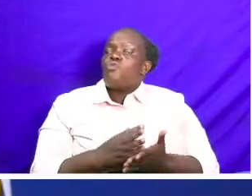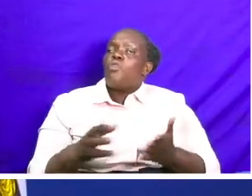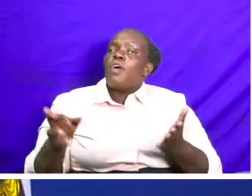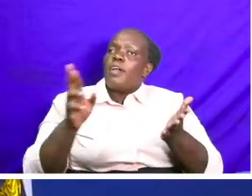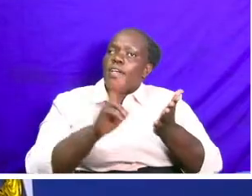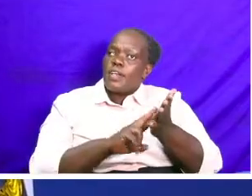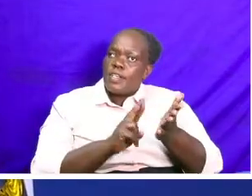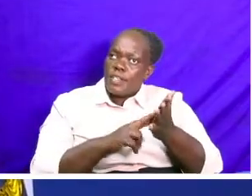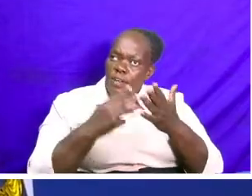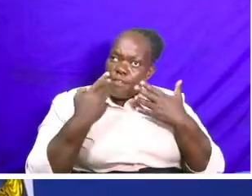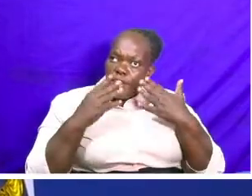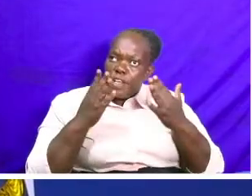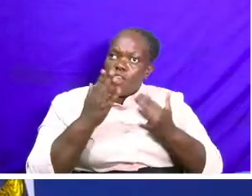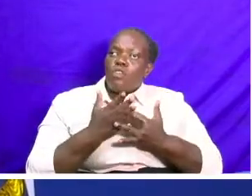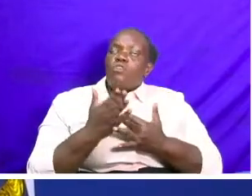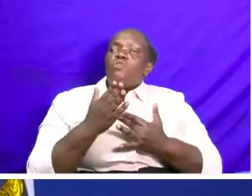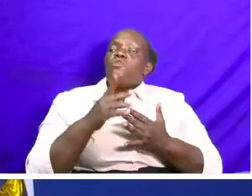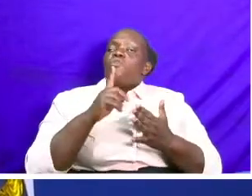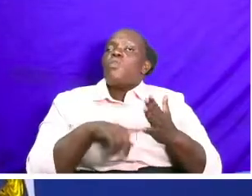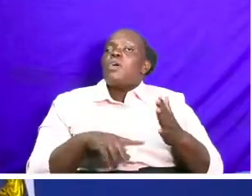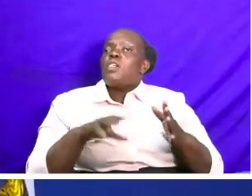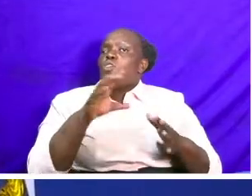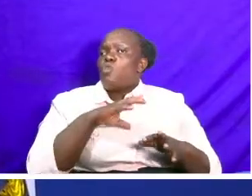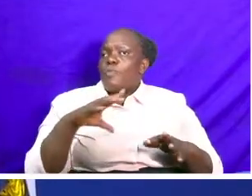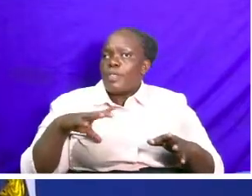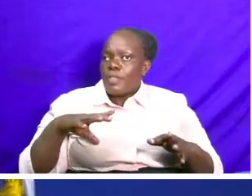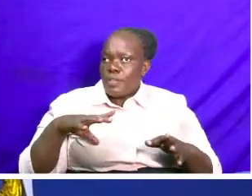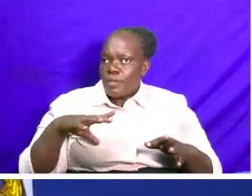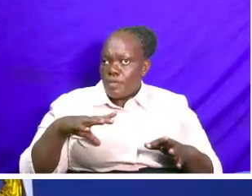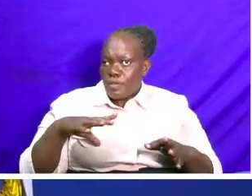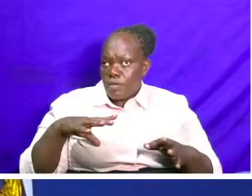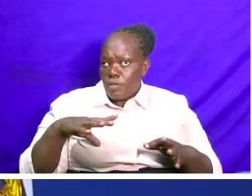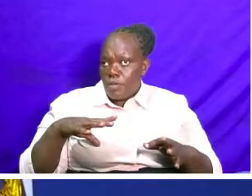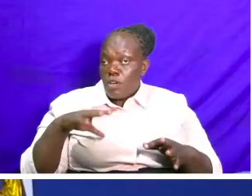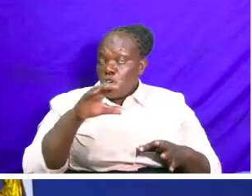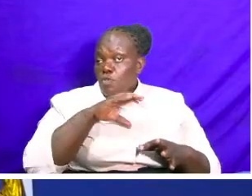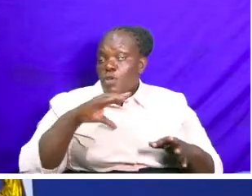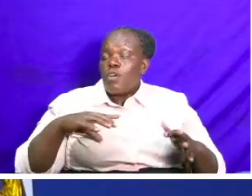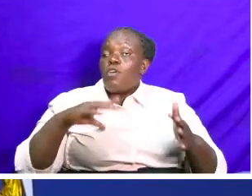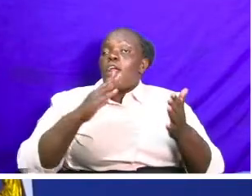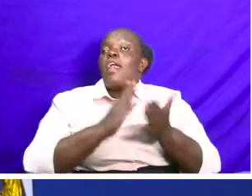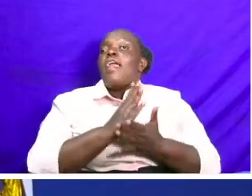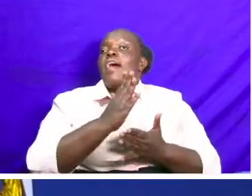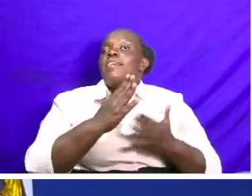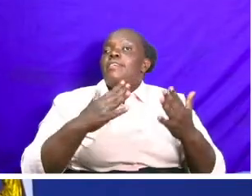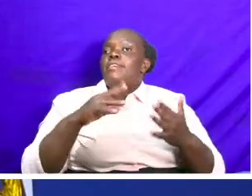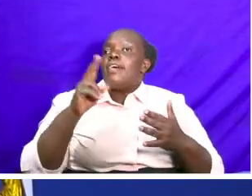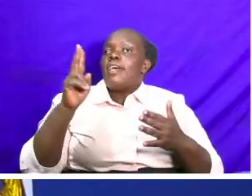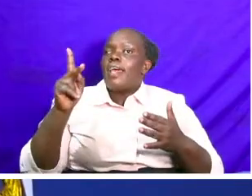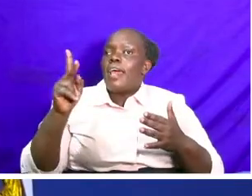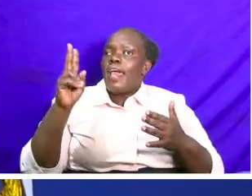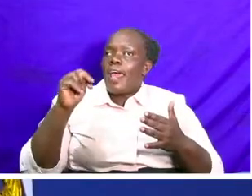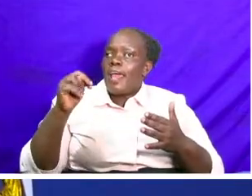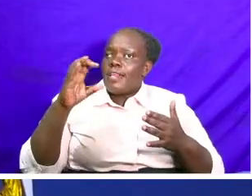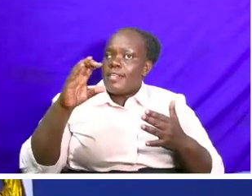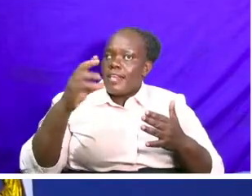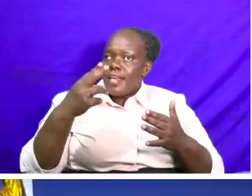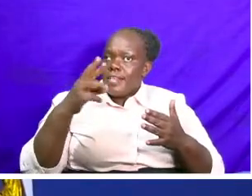kujisajili kupitia kwenye ile tume, kupitia kwenye tume ya haki za kibinadamu KNCHR,